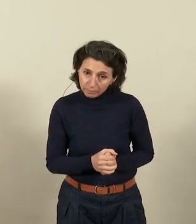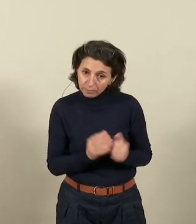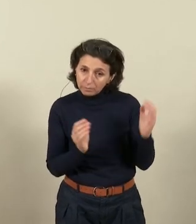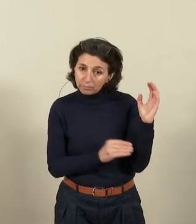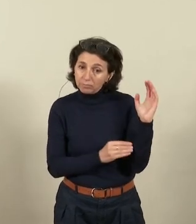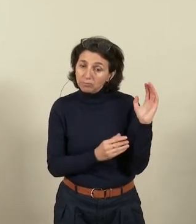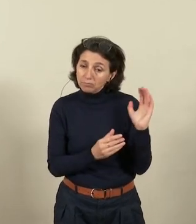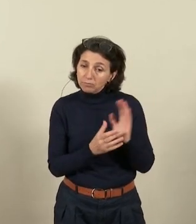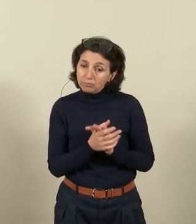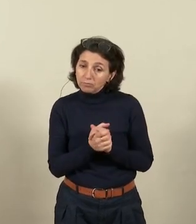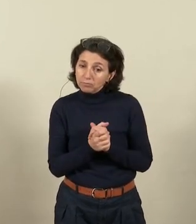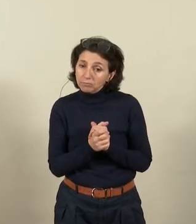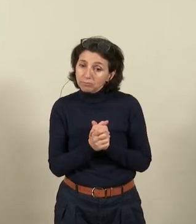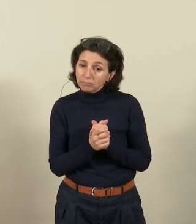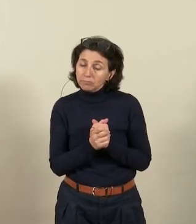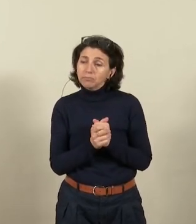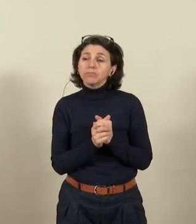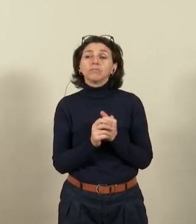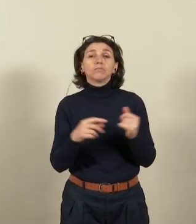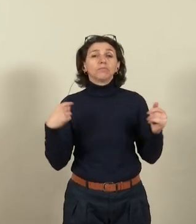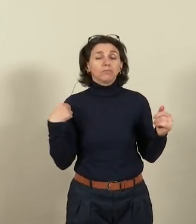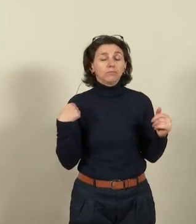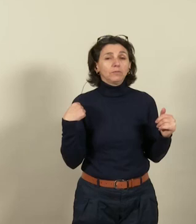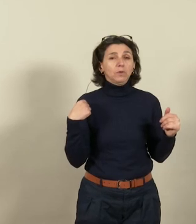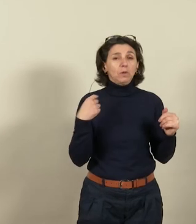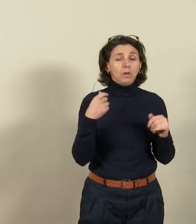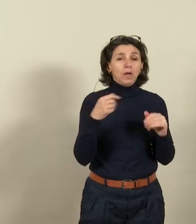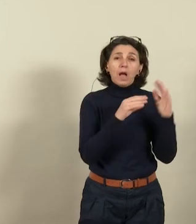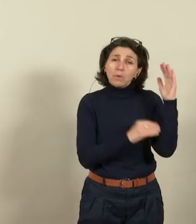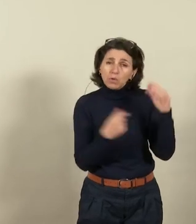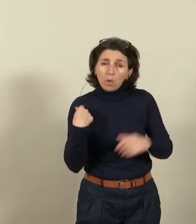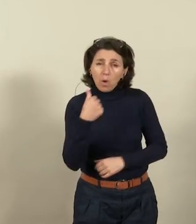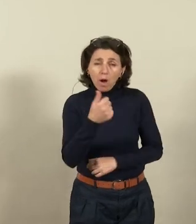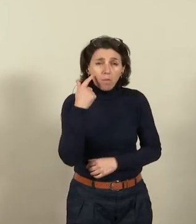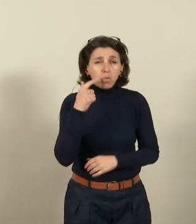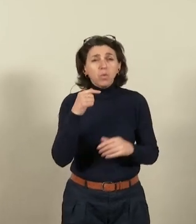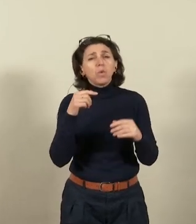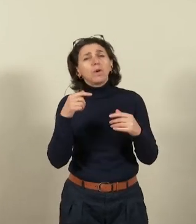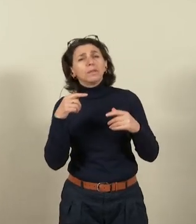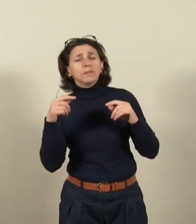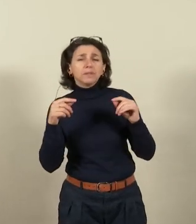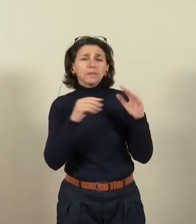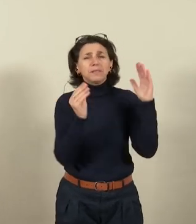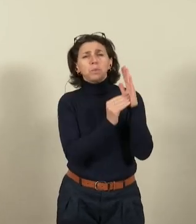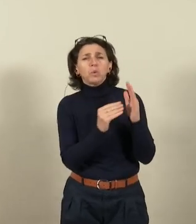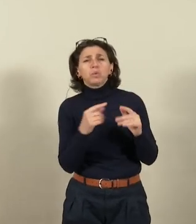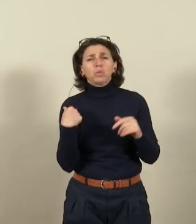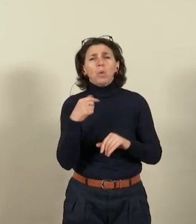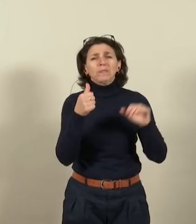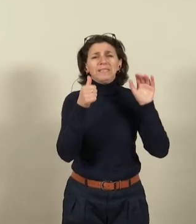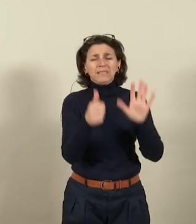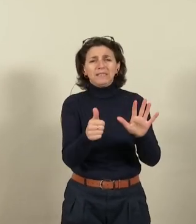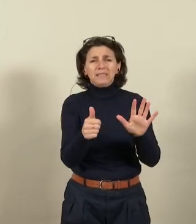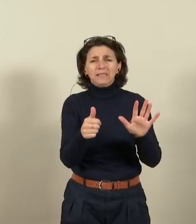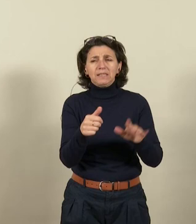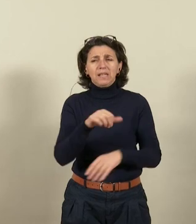adopté l'amendement numéro 1 pour la délibération numéro 6 c'est l'amendement de gdes qui vise à dire à passer de euh association